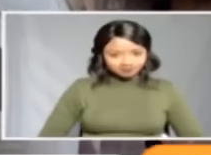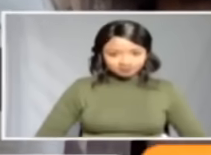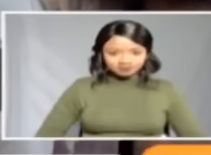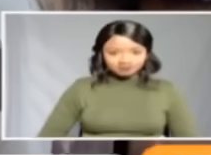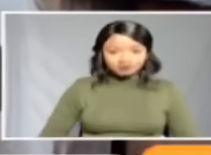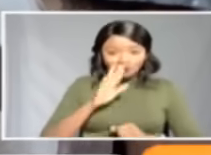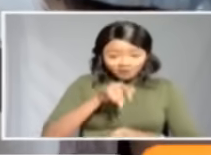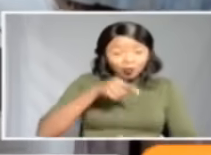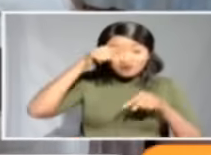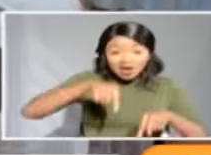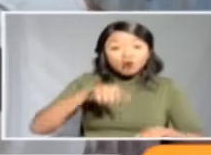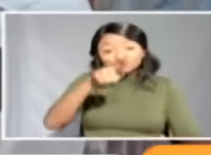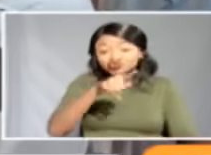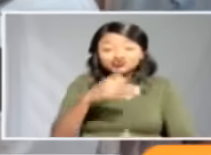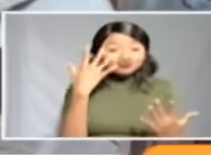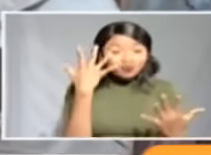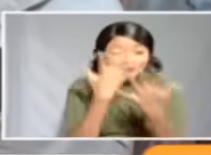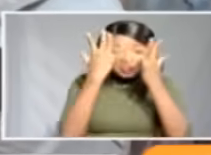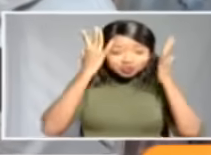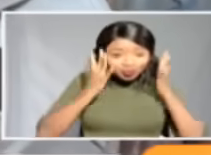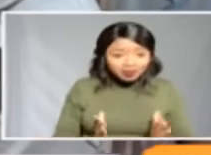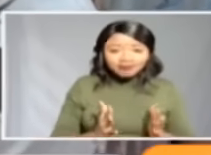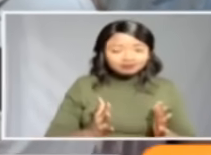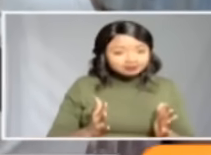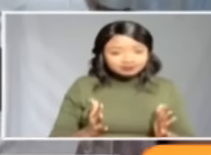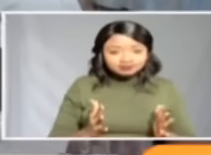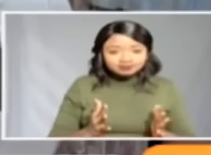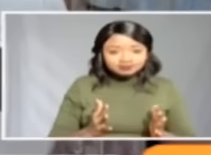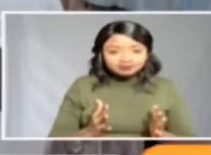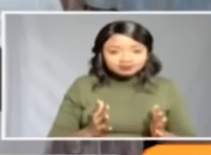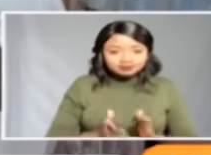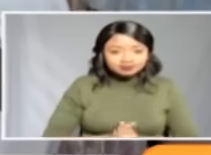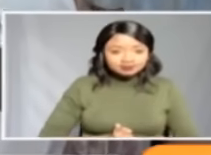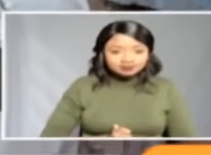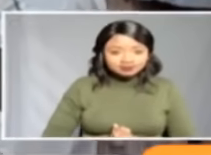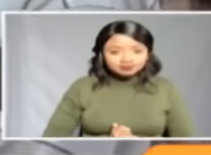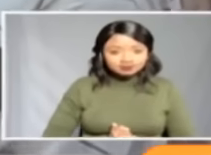Kutoka sasa wewe ni mahabusu.